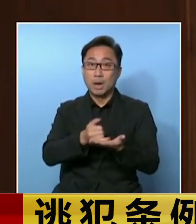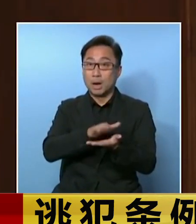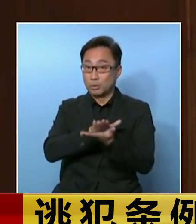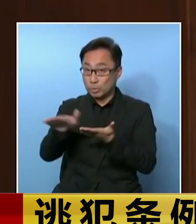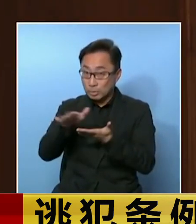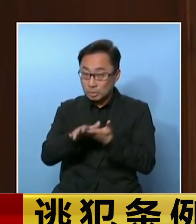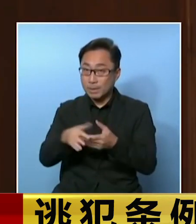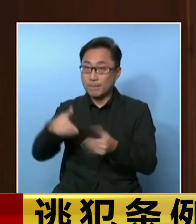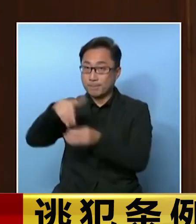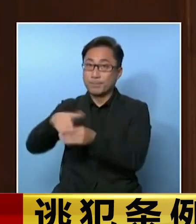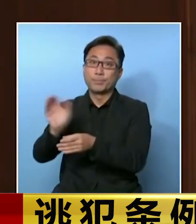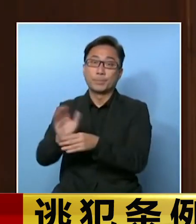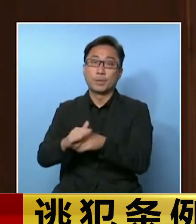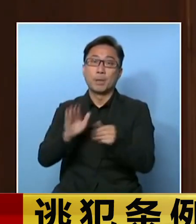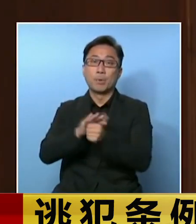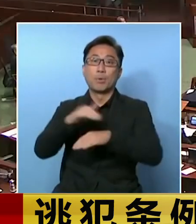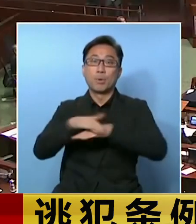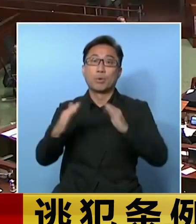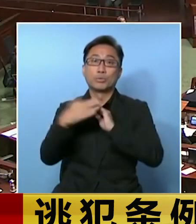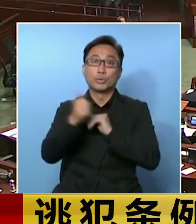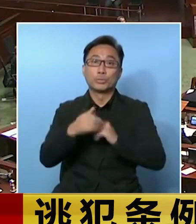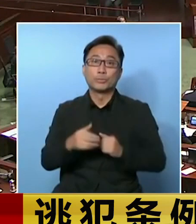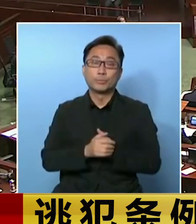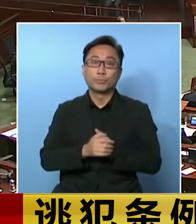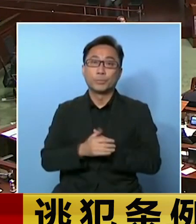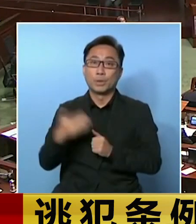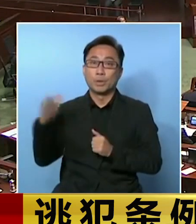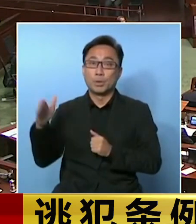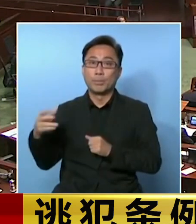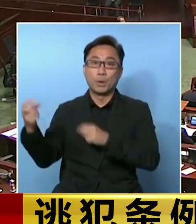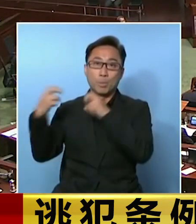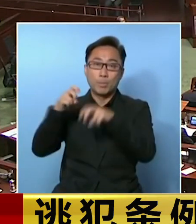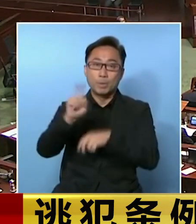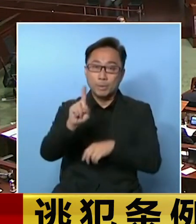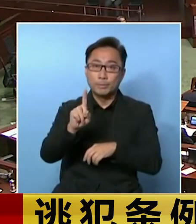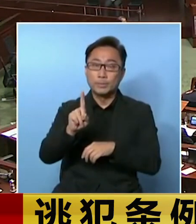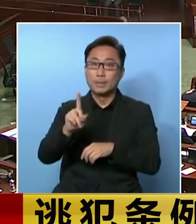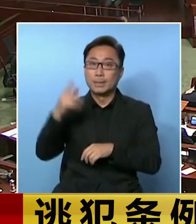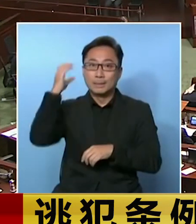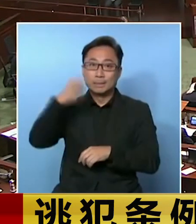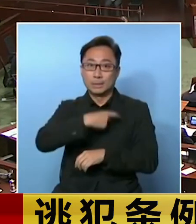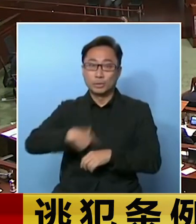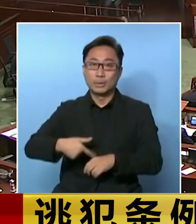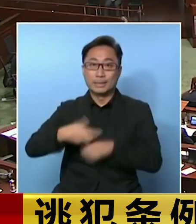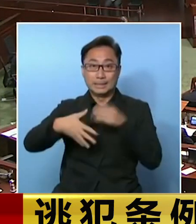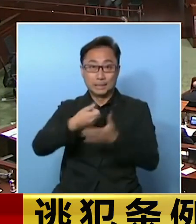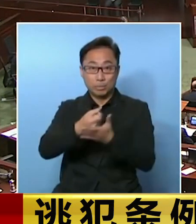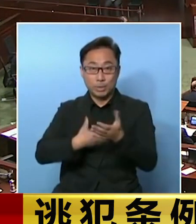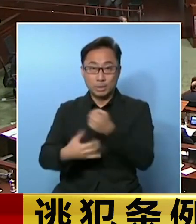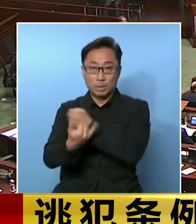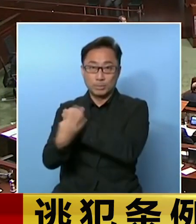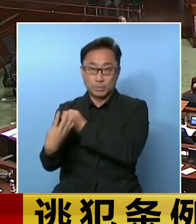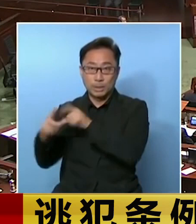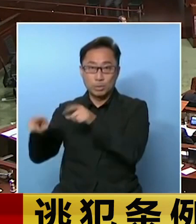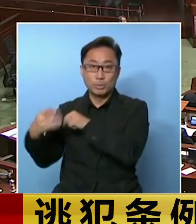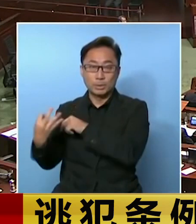草案，草案四月三号在立法会首读，他在五月二十七号向立法会预告，六月十二号将草案恢复二读。不过，